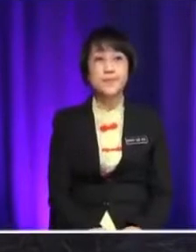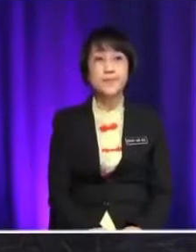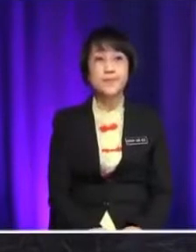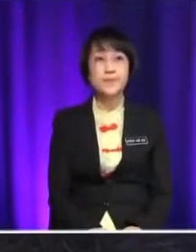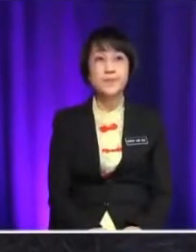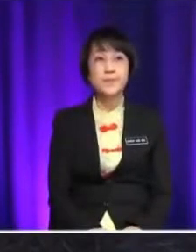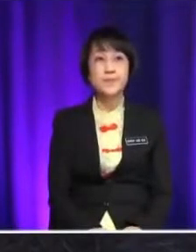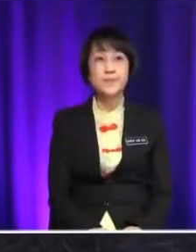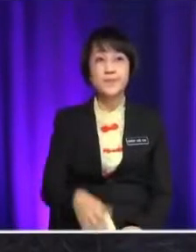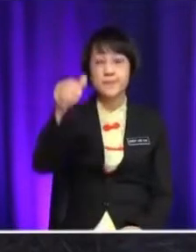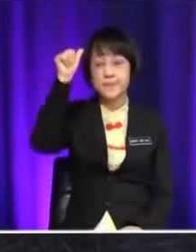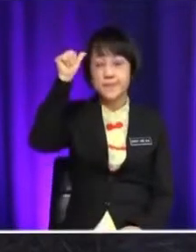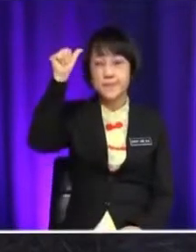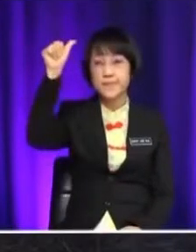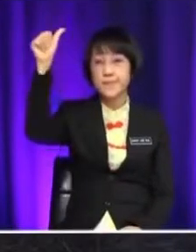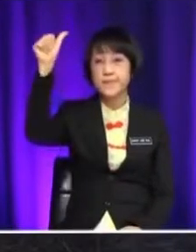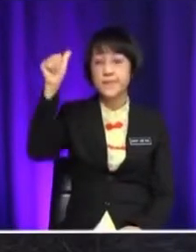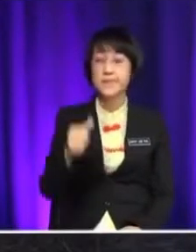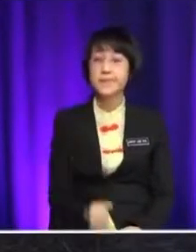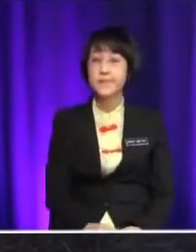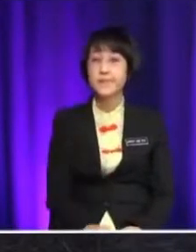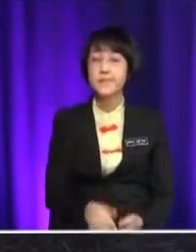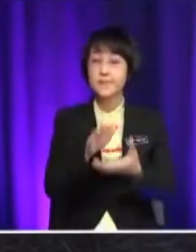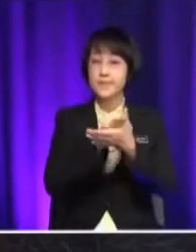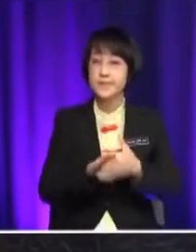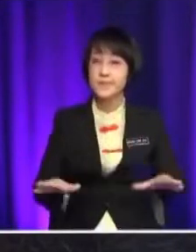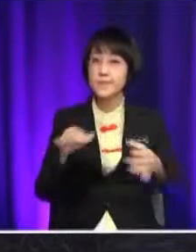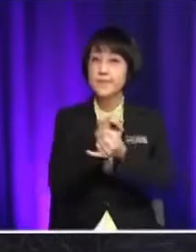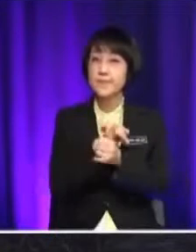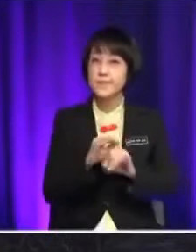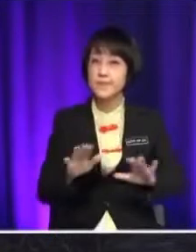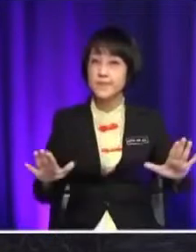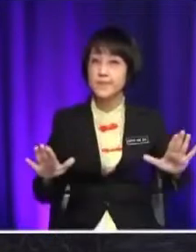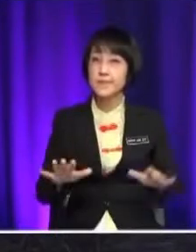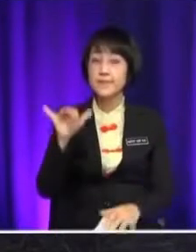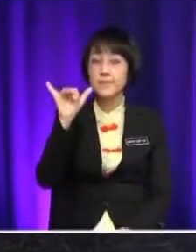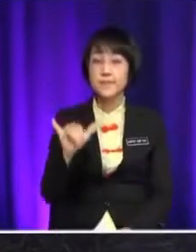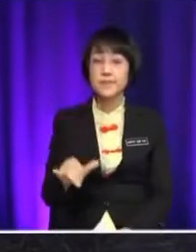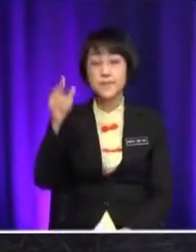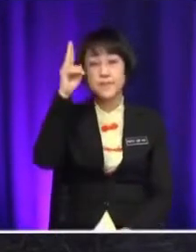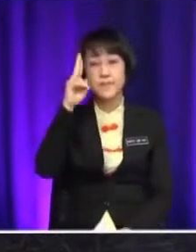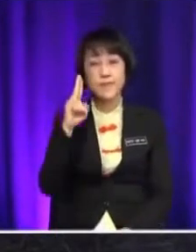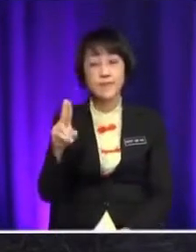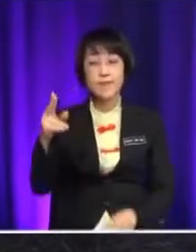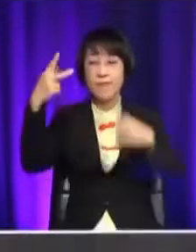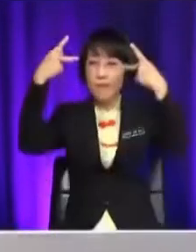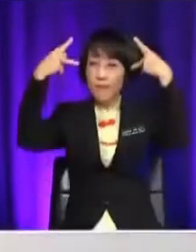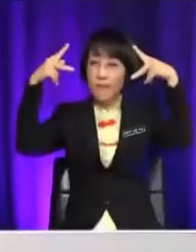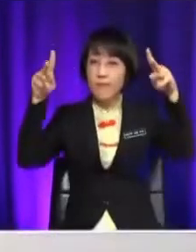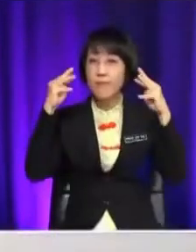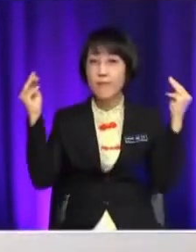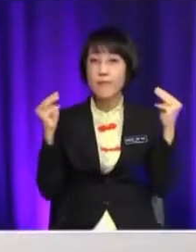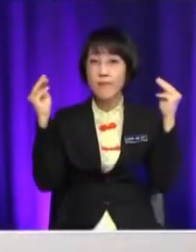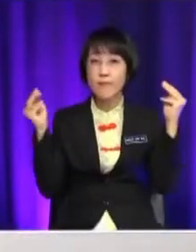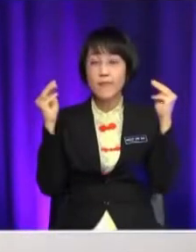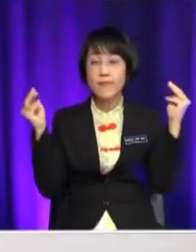Assalamualaikum warahmatullahi wabarakatuh dan salam sejahtera. Yang dihormati Pengerusi Majlis Encik Azhar